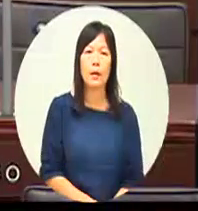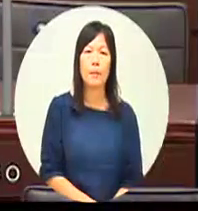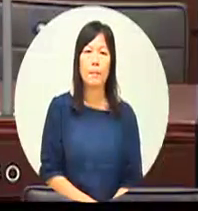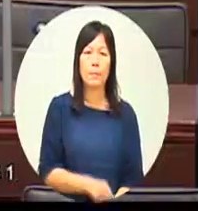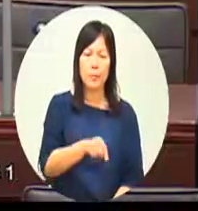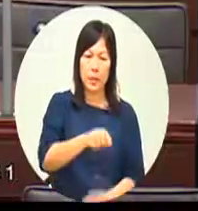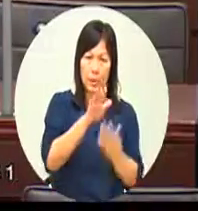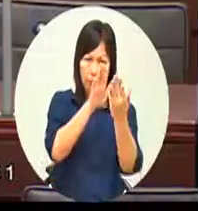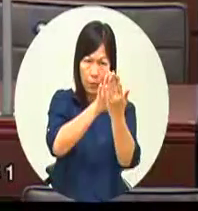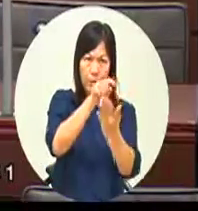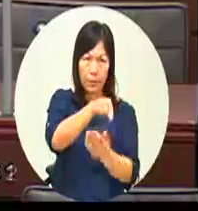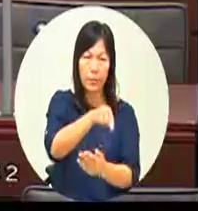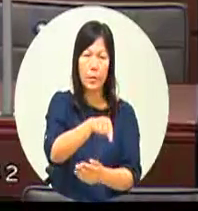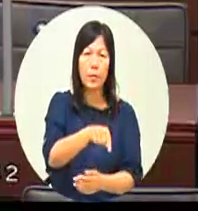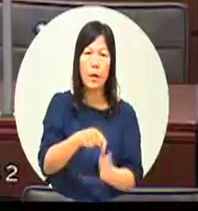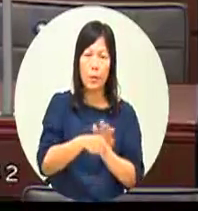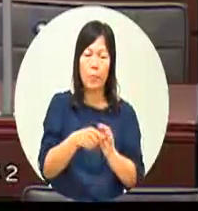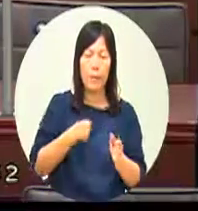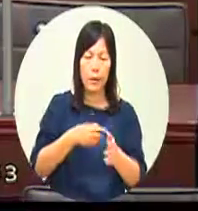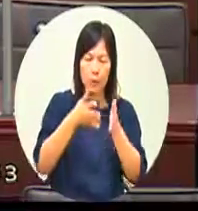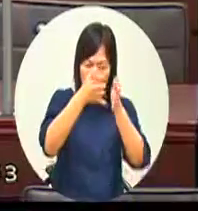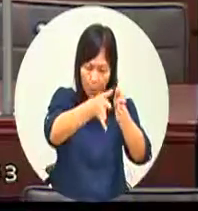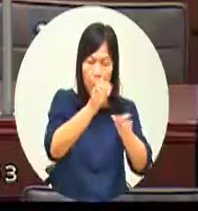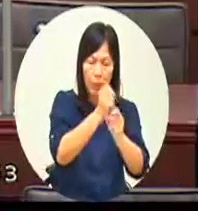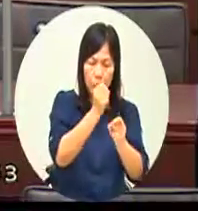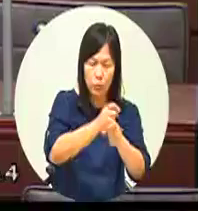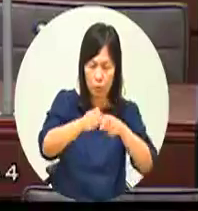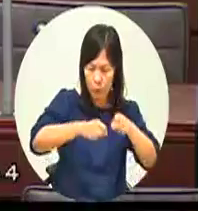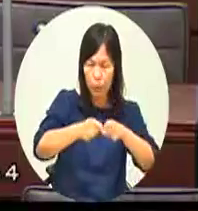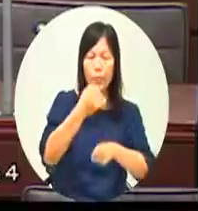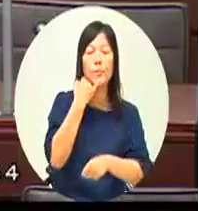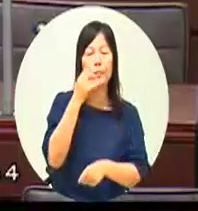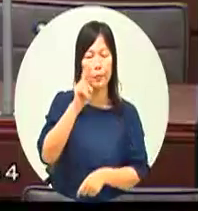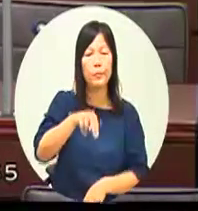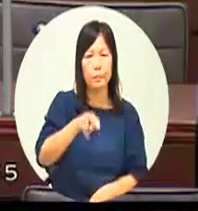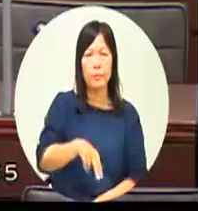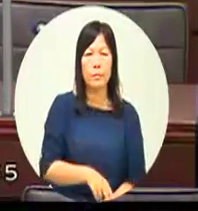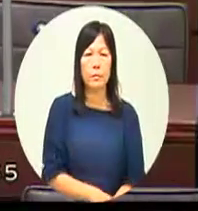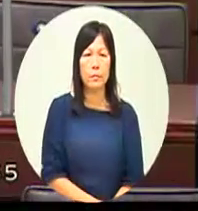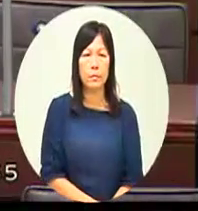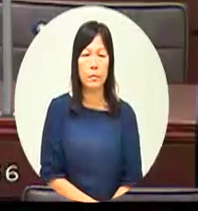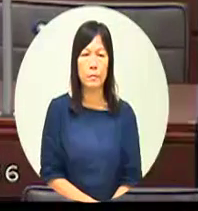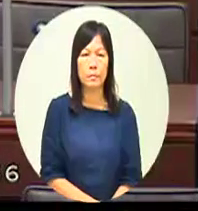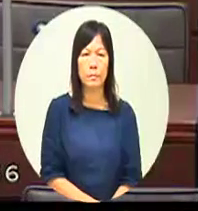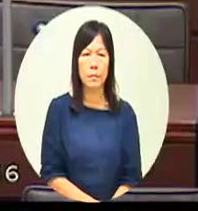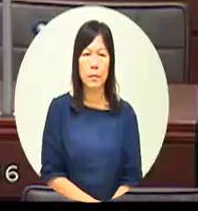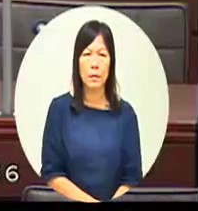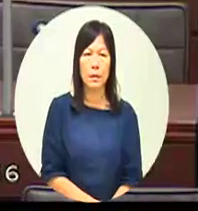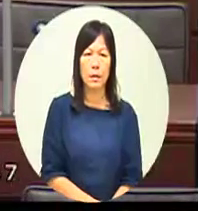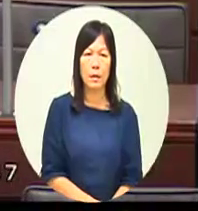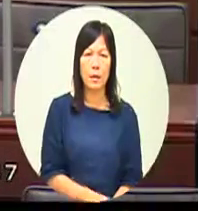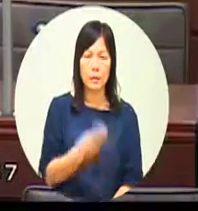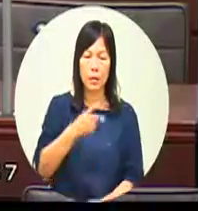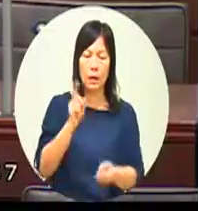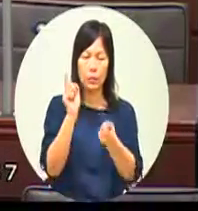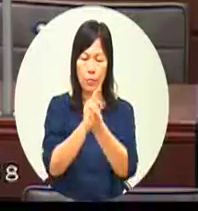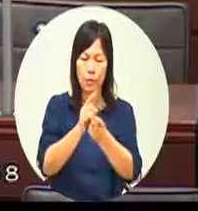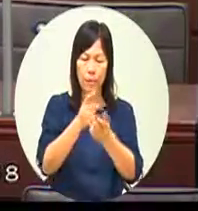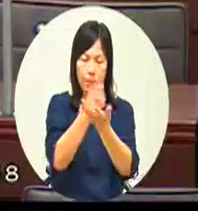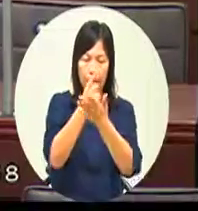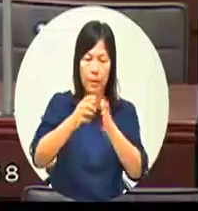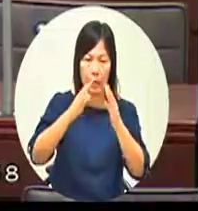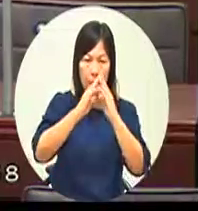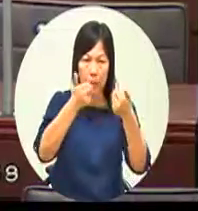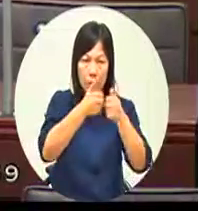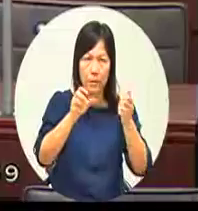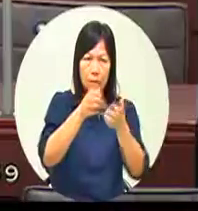我相信就是说这个部分我们是可以往这方面来规划，往这边来规划哈。那另外也跟各位议员报告哈，就是